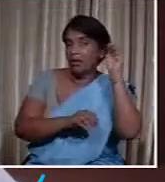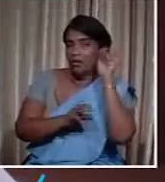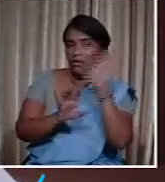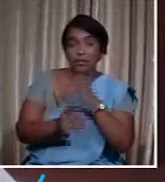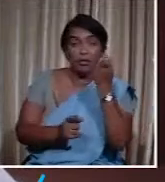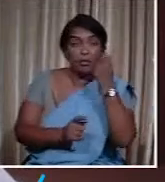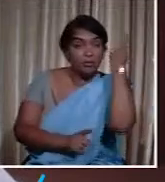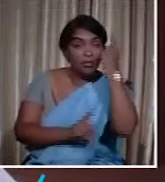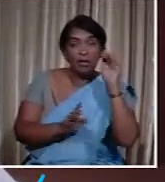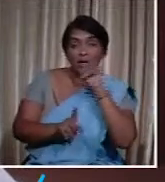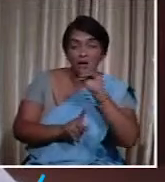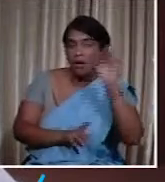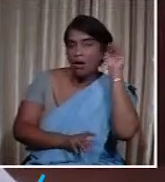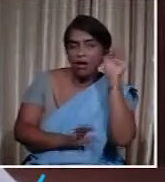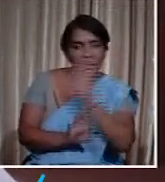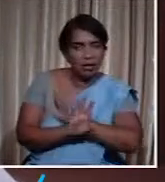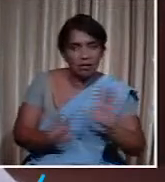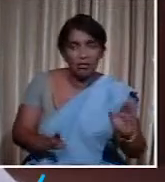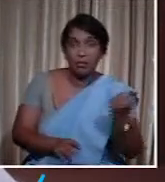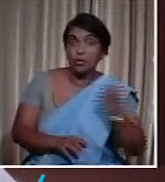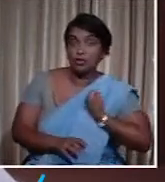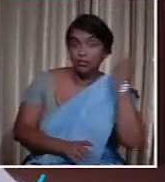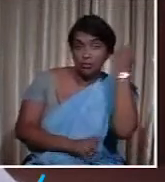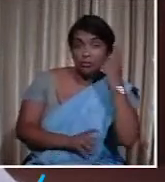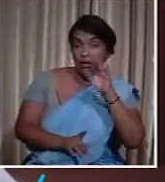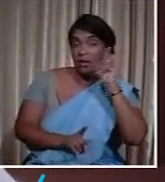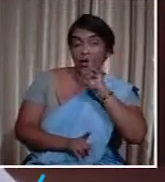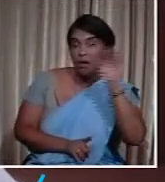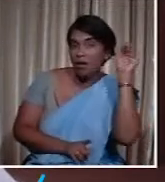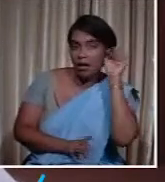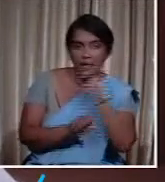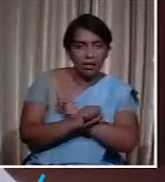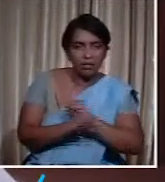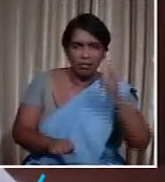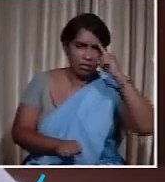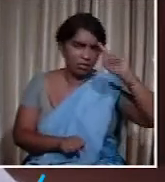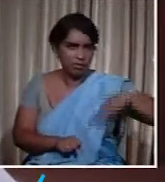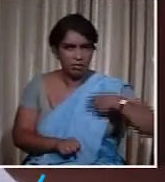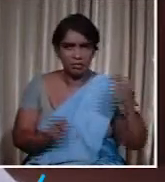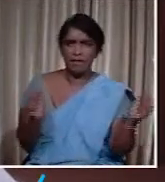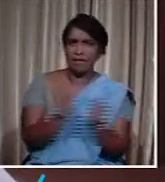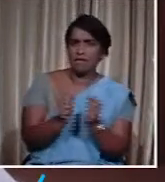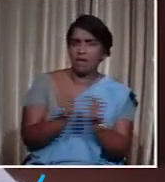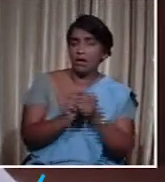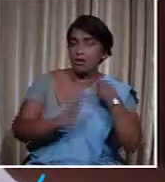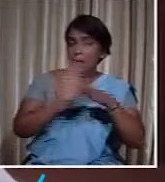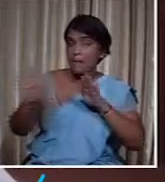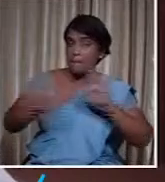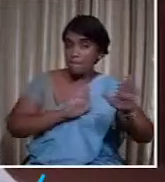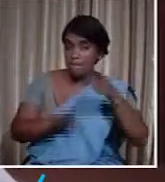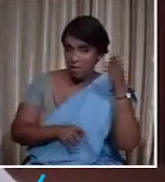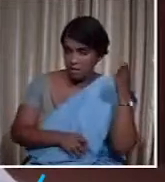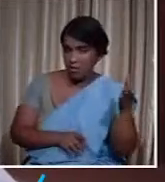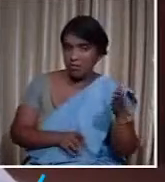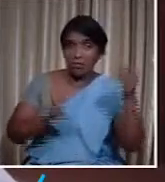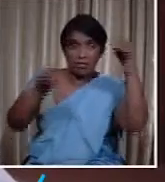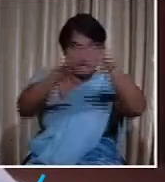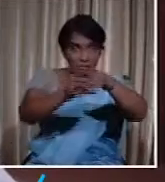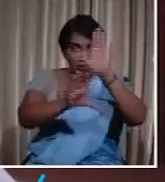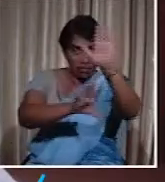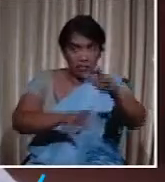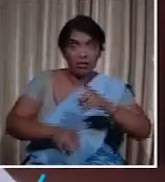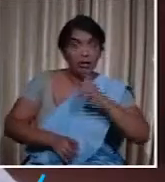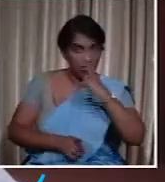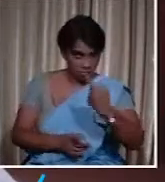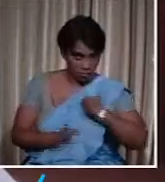ආර්ථික විශේෂඥන්ට අහුම්කන් නොදී වෛද්‍ය විශේෂඥවරුන්ට අහුම්කන් නොදී හිතුවක්කාර රට පාලන කර පාලකේ මුලසුනේ තියාගෙන ඔබතුමා යෝජනා